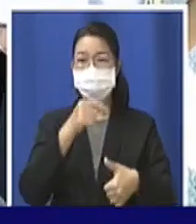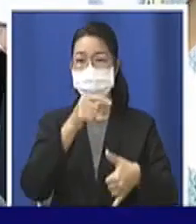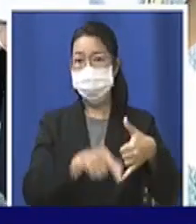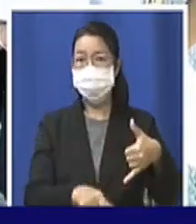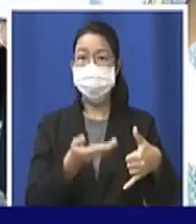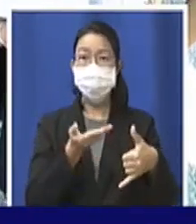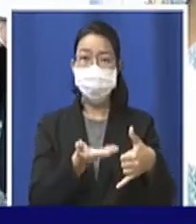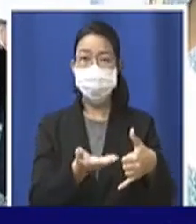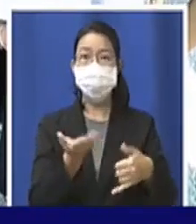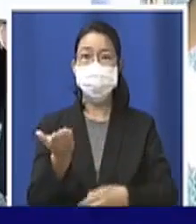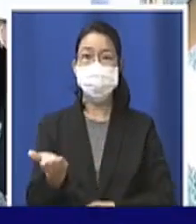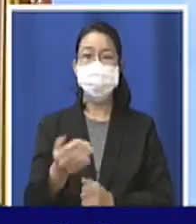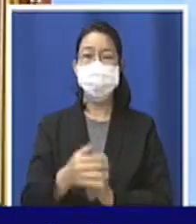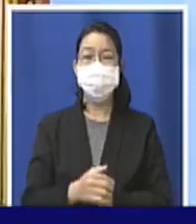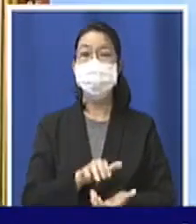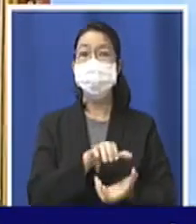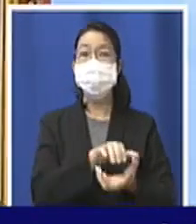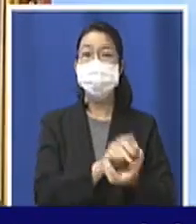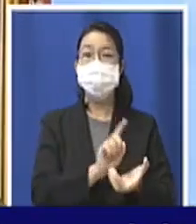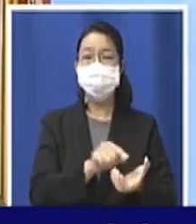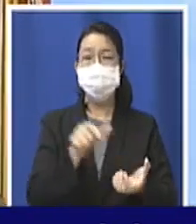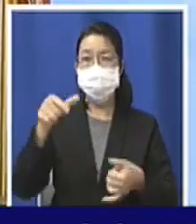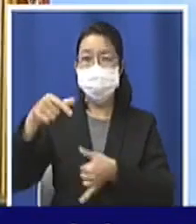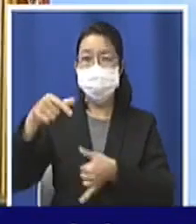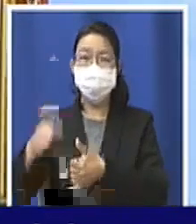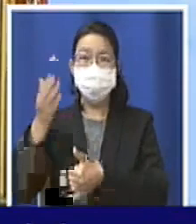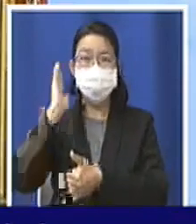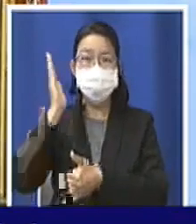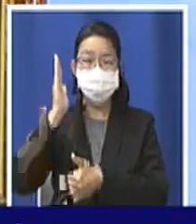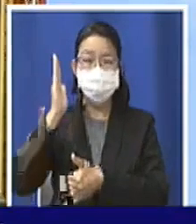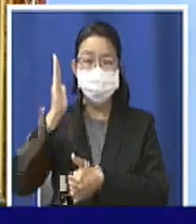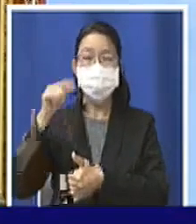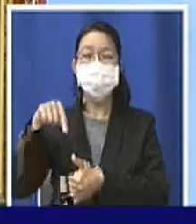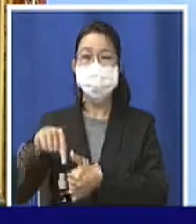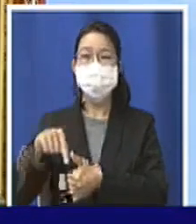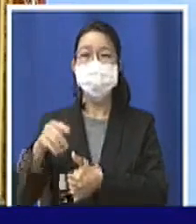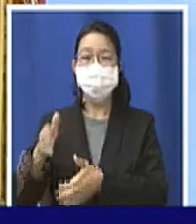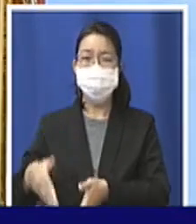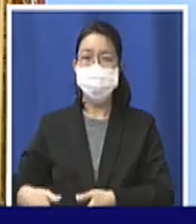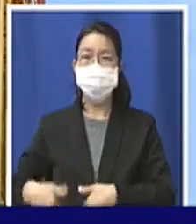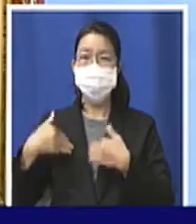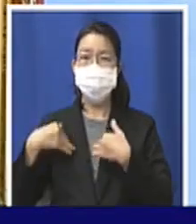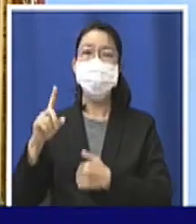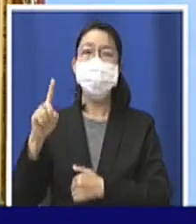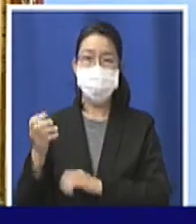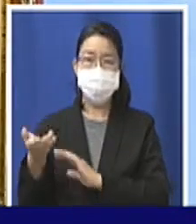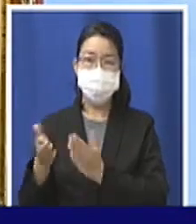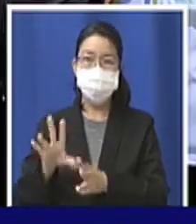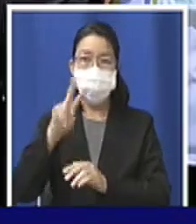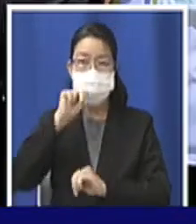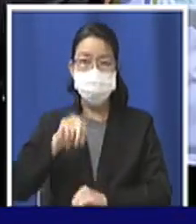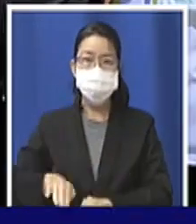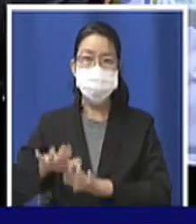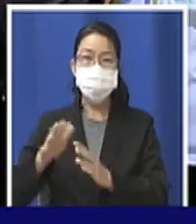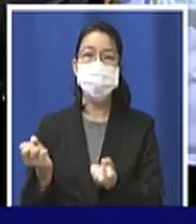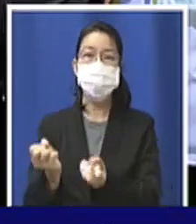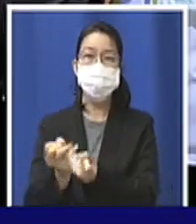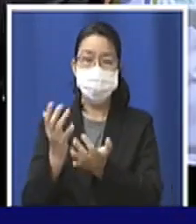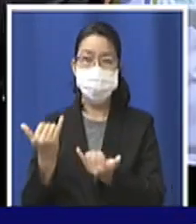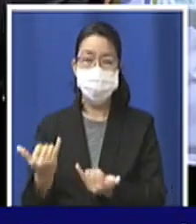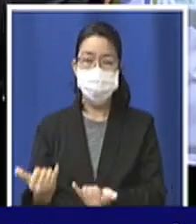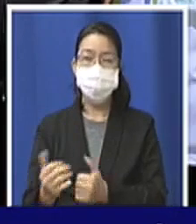วันพุธนะครับภรรยาของนายสุภลักษณ์มหารัศกุลผู้เสียชีวิตจากเหตุอุทกภัยในครั้งนี้ที่บริเวณ